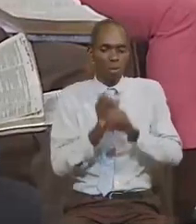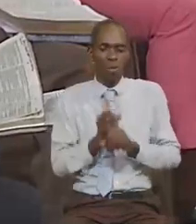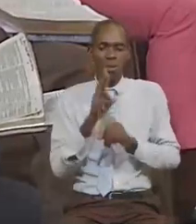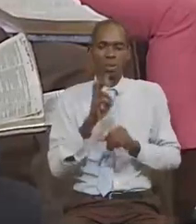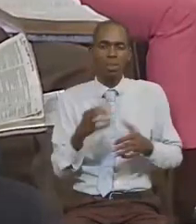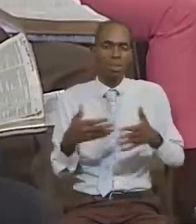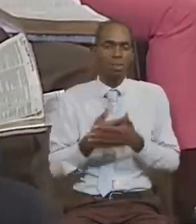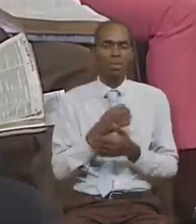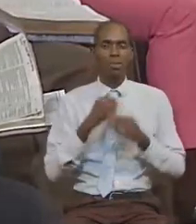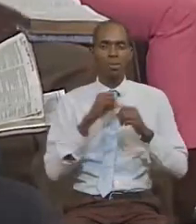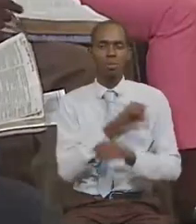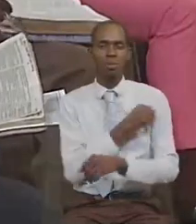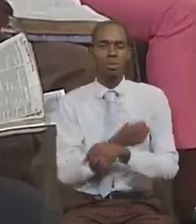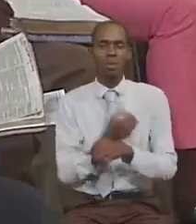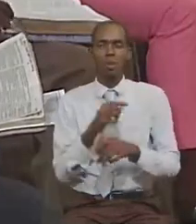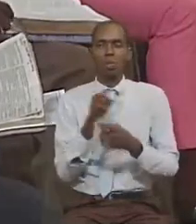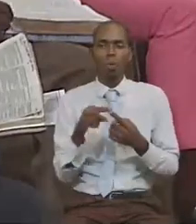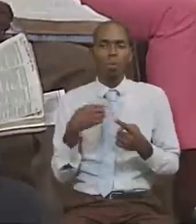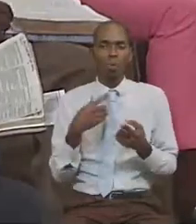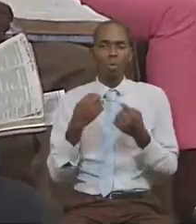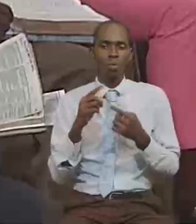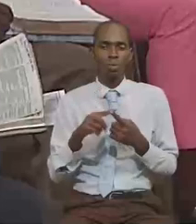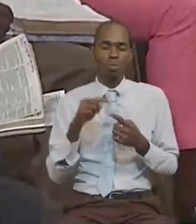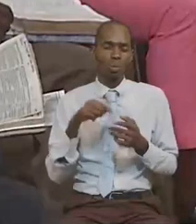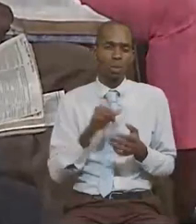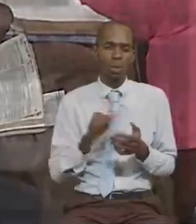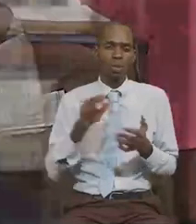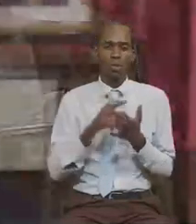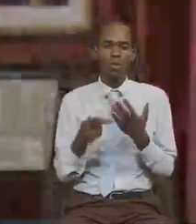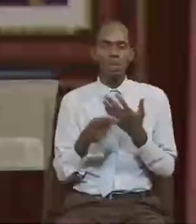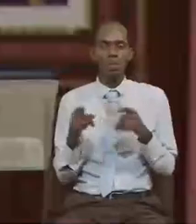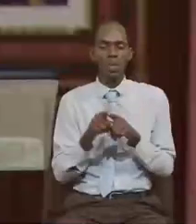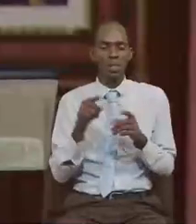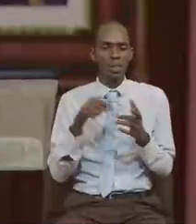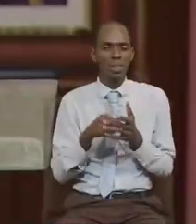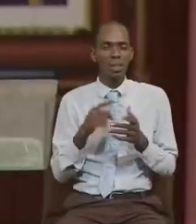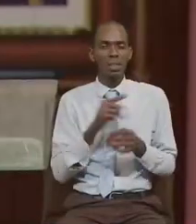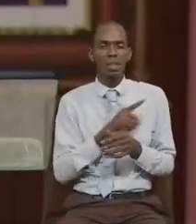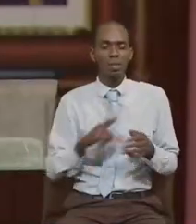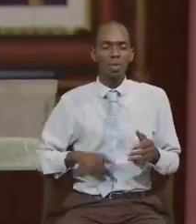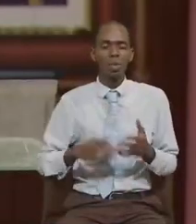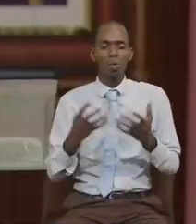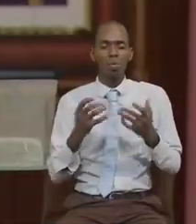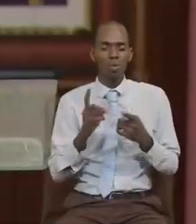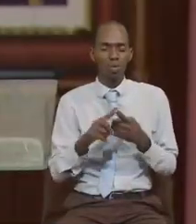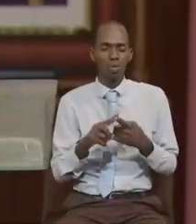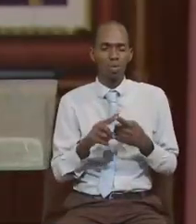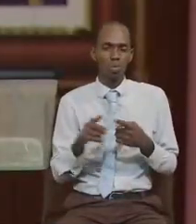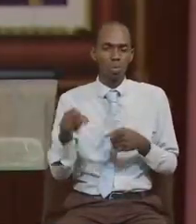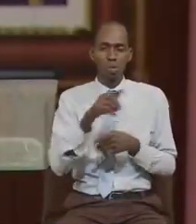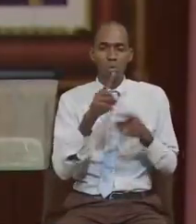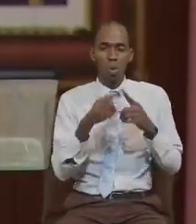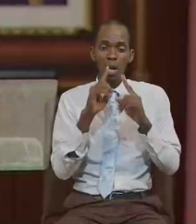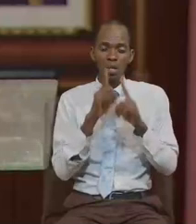Quand nous venons à une retraite comme celle-ci, le Seigneur veut exaucer toutes les prières. Mais si nous ne